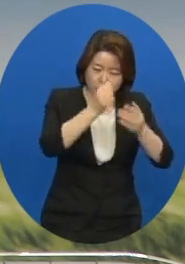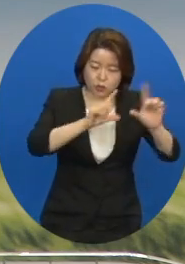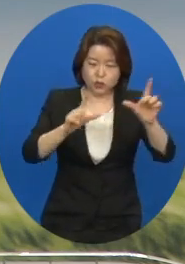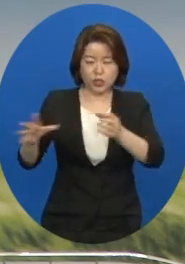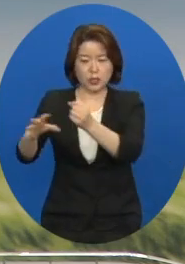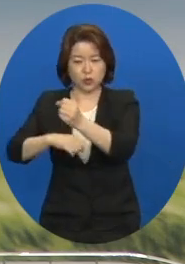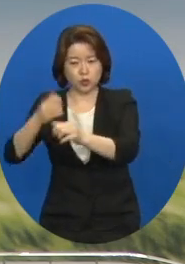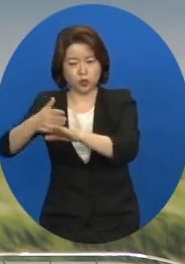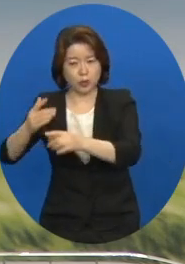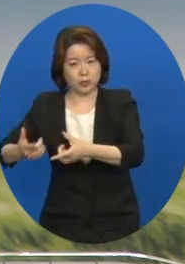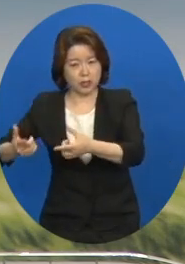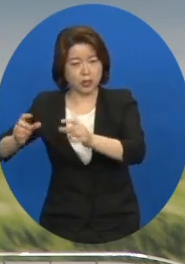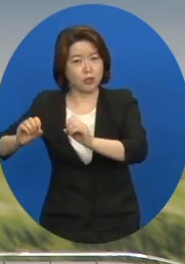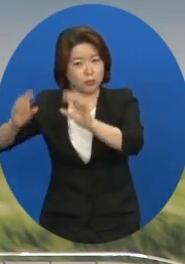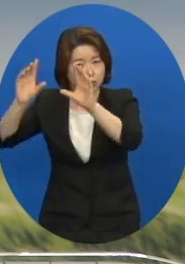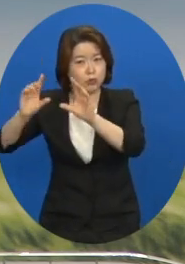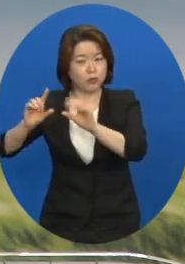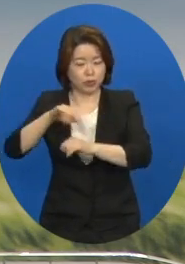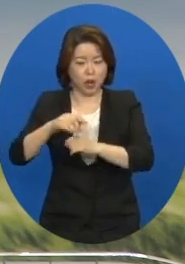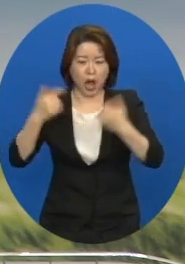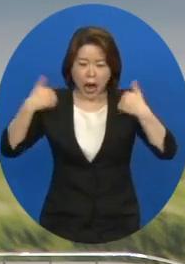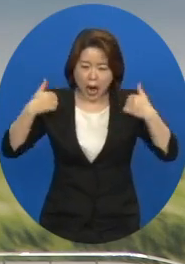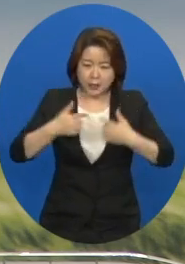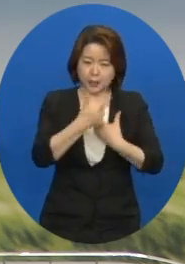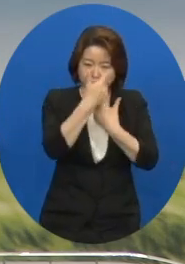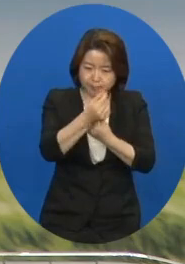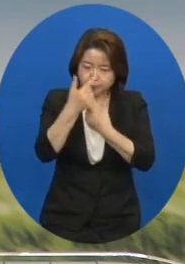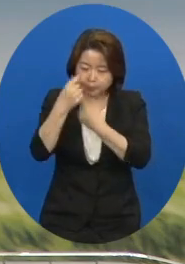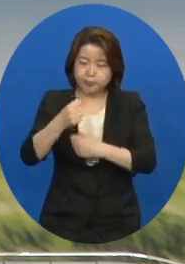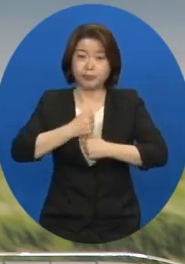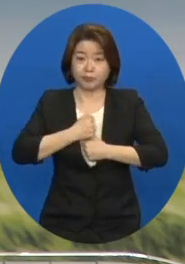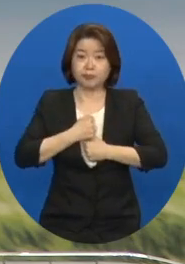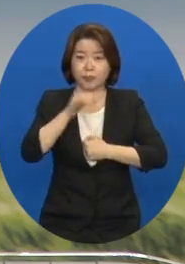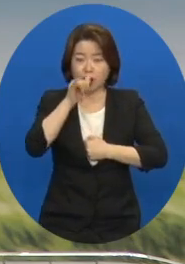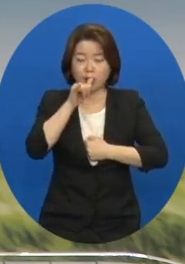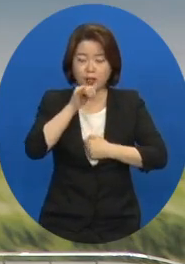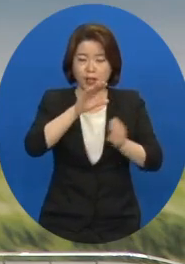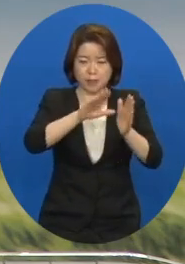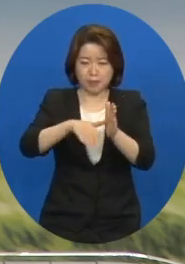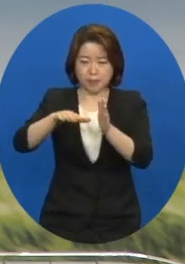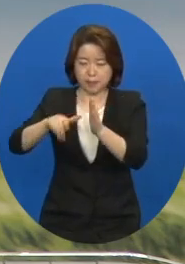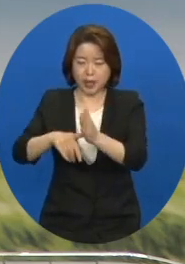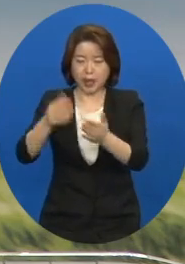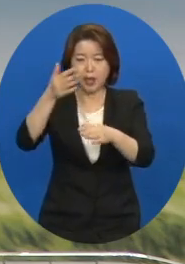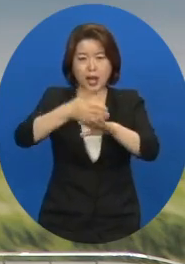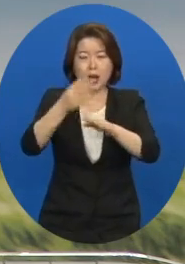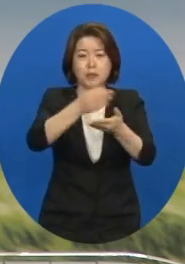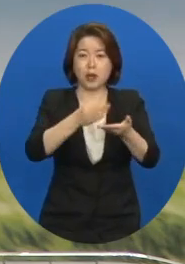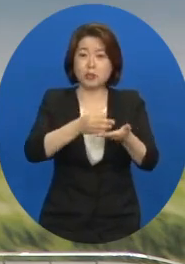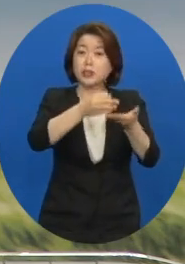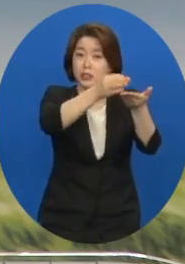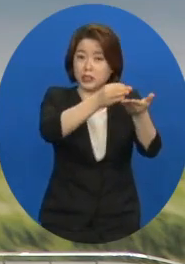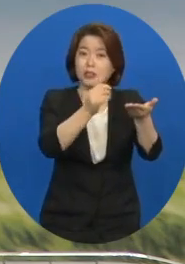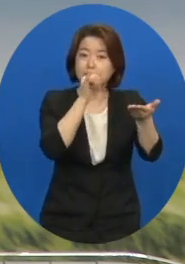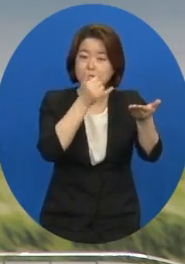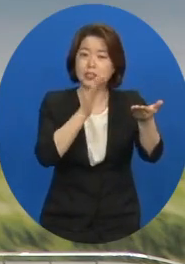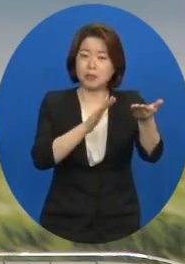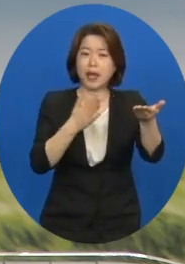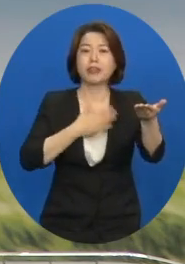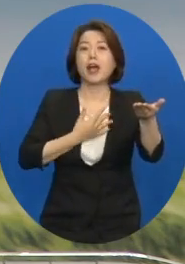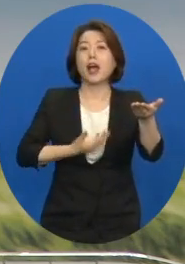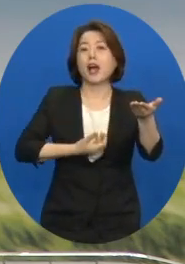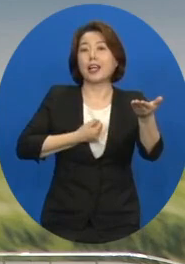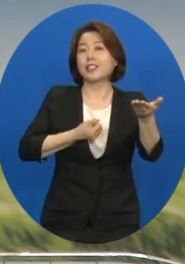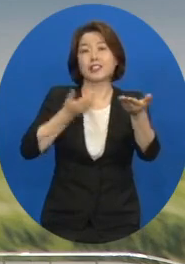추수감사주일 늘 지켰어요. 그때마다 감사헌금을 했지만 제가 가지고 있는 것으로 드린 건